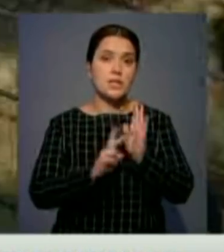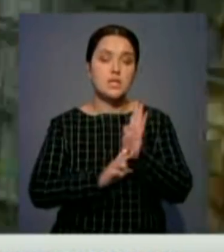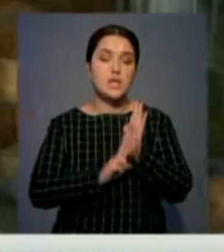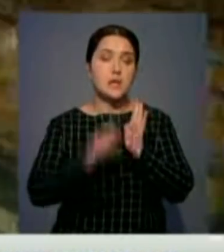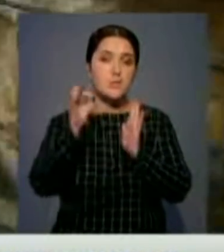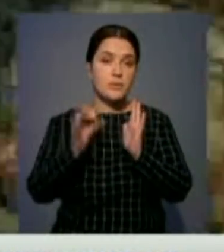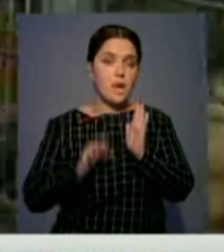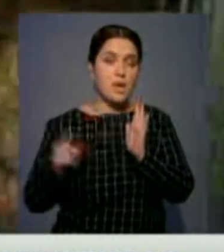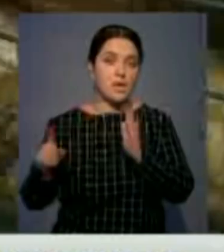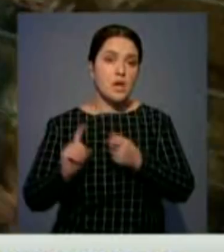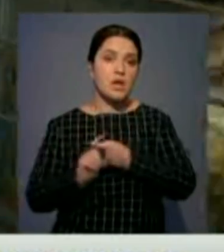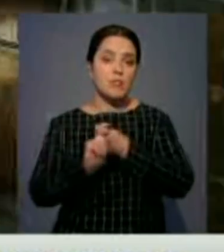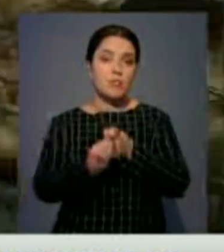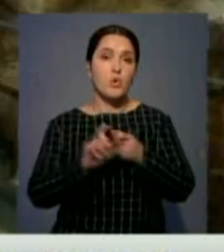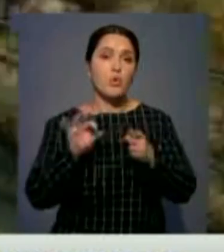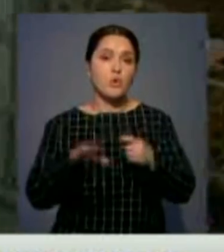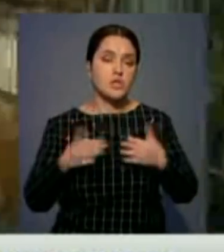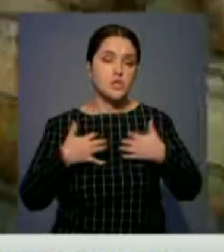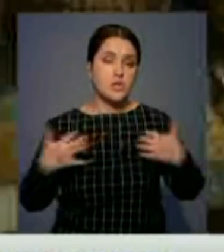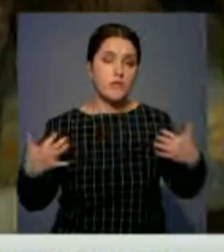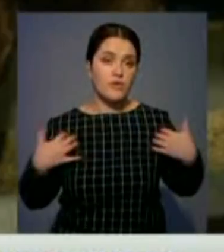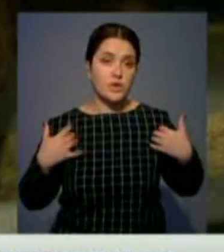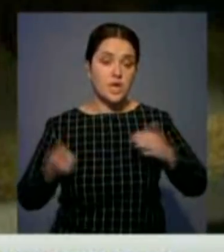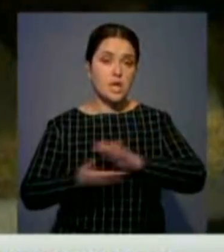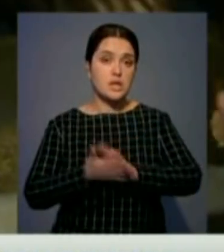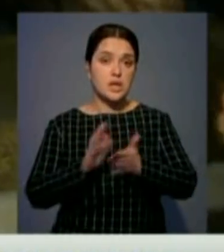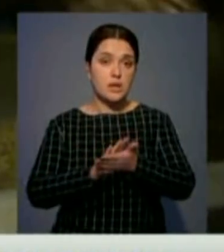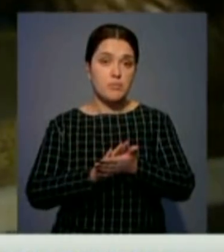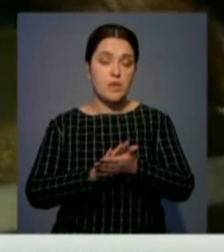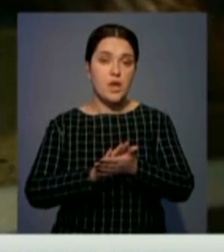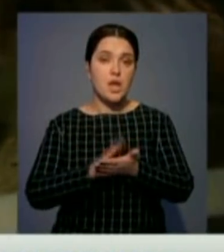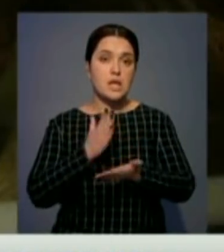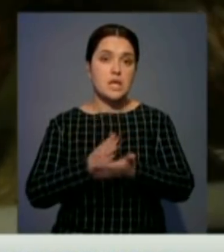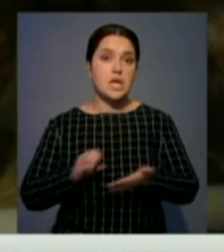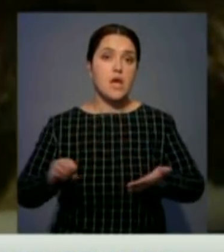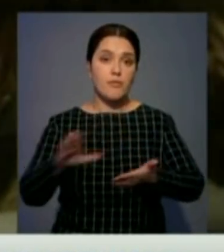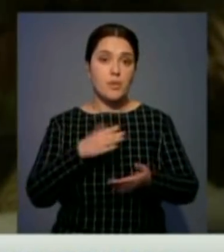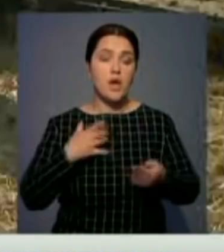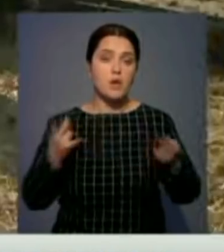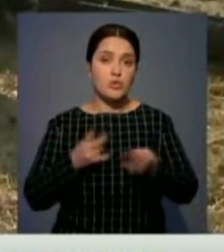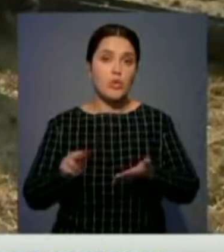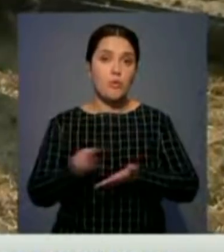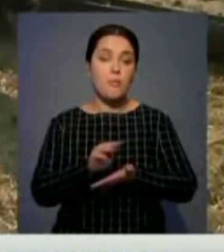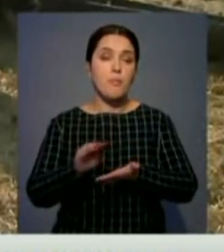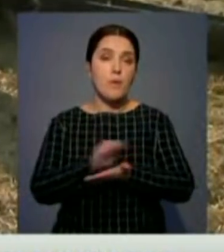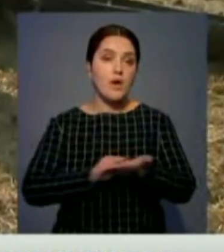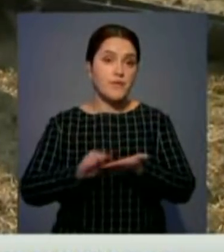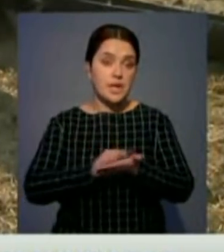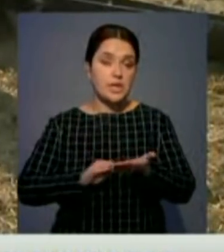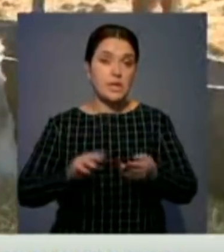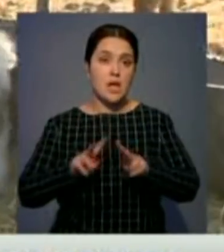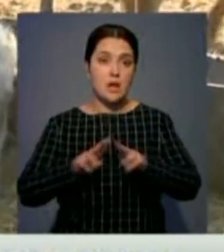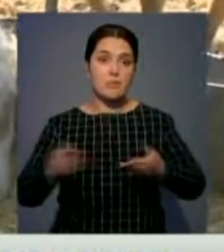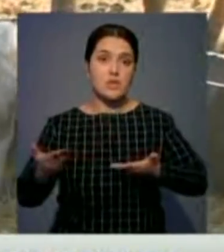заболеваний. 70% происходят от животных. Такая конвенция действует в Евросоюзе. И нам нужно повторить эти